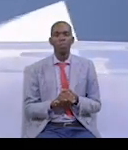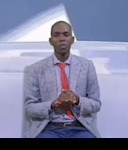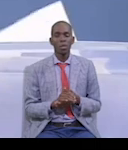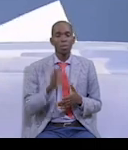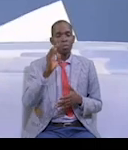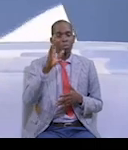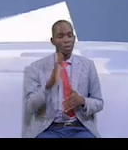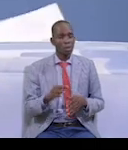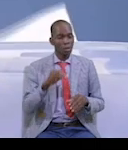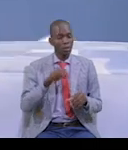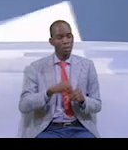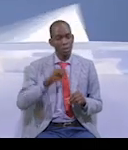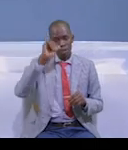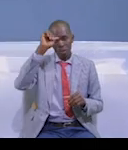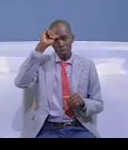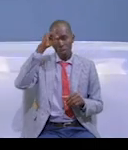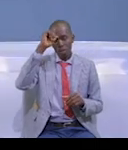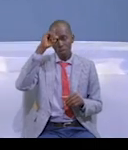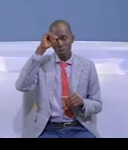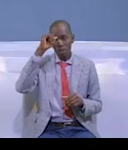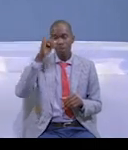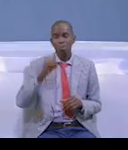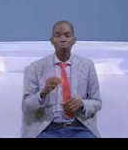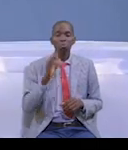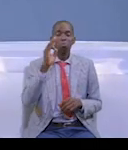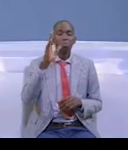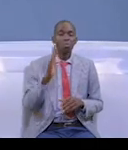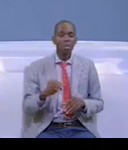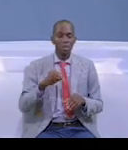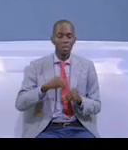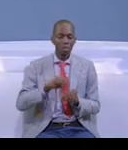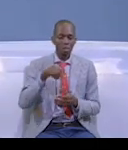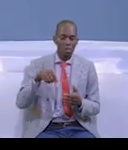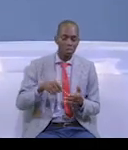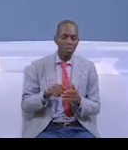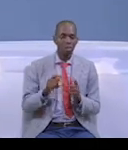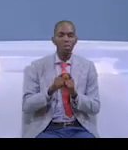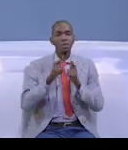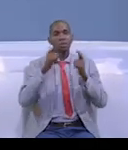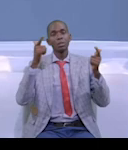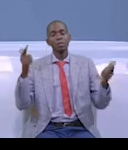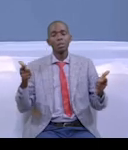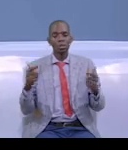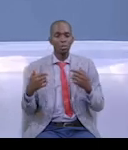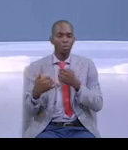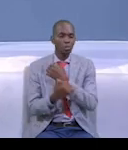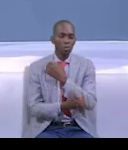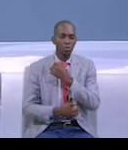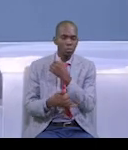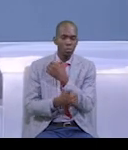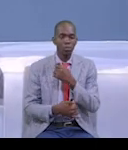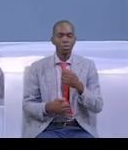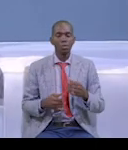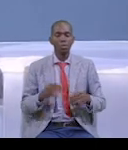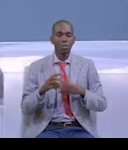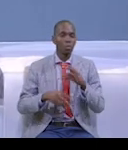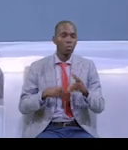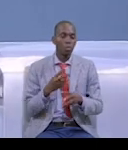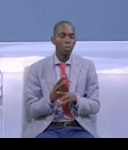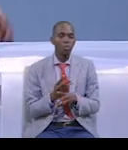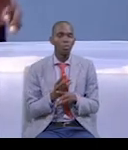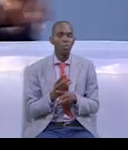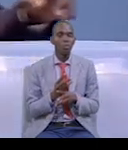India. ఇండియా సేవకులు. Ministers in this great country continent. ఈ గొప్ప ఖండమైన దేశంలో